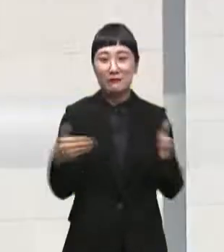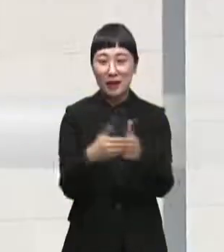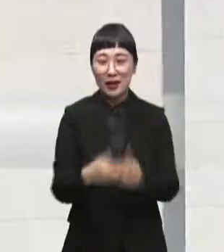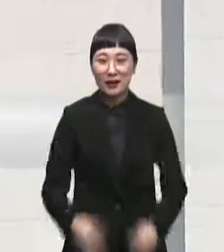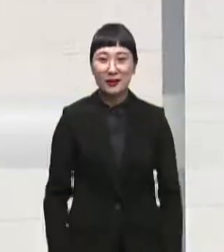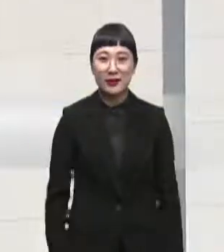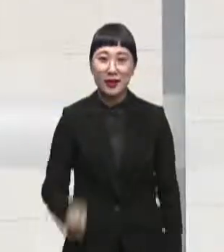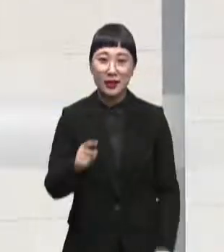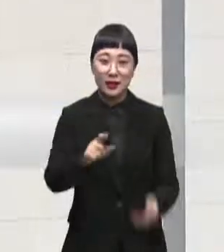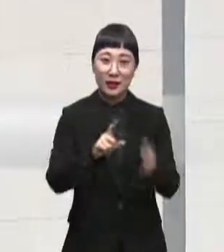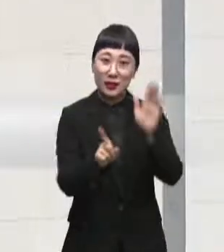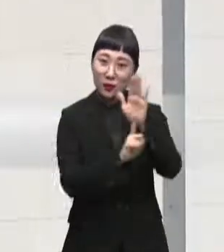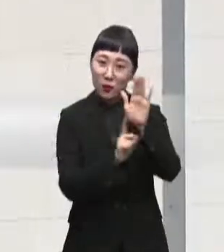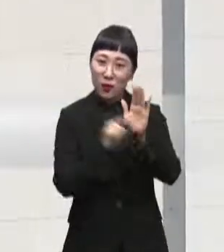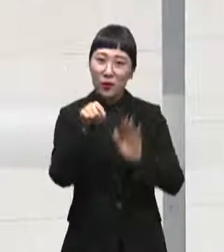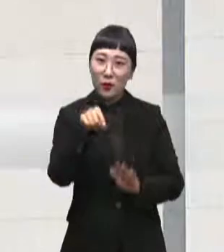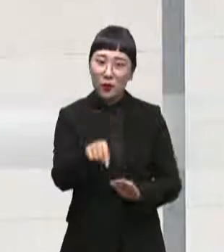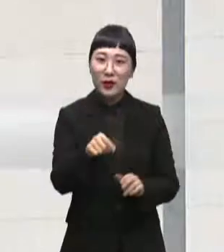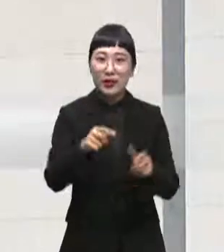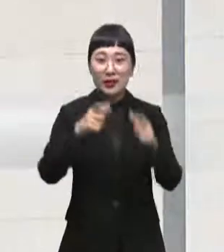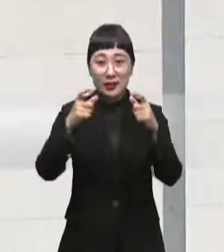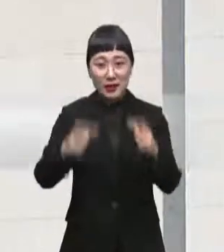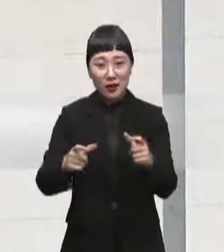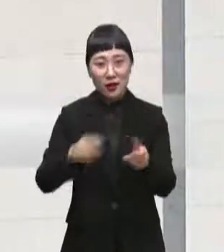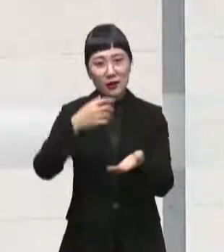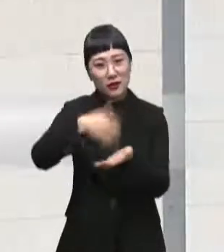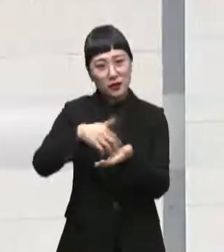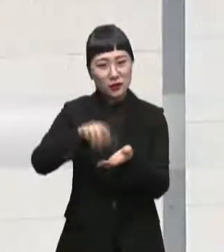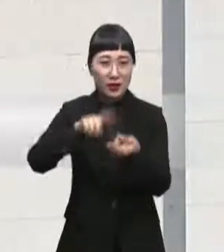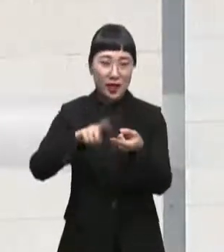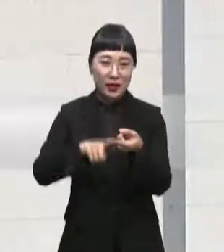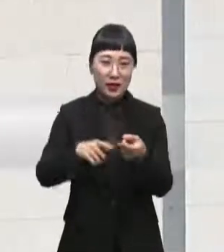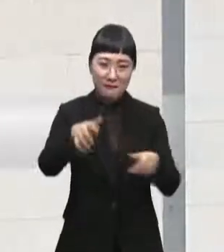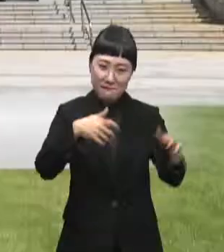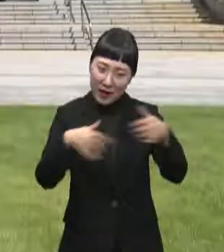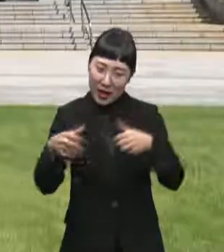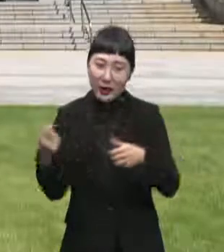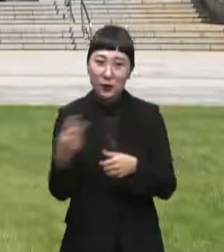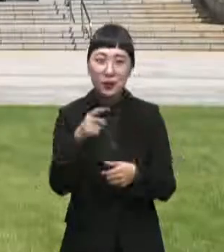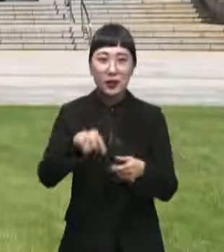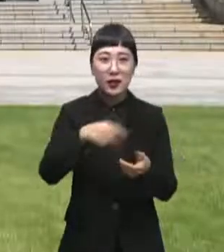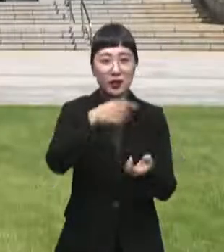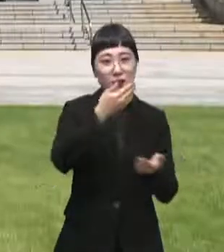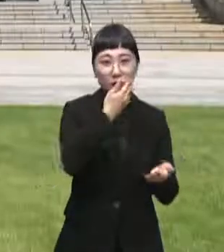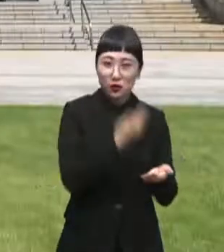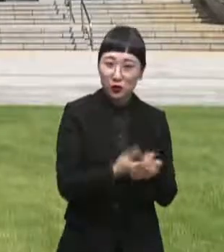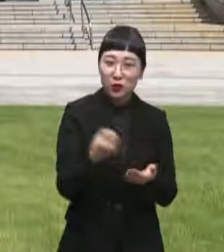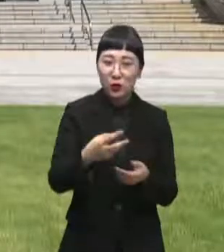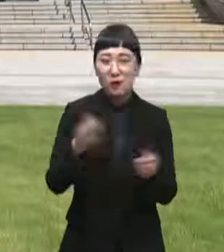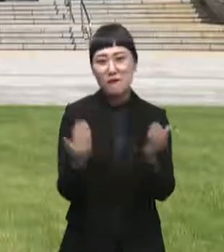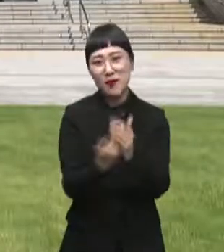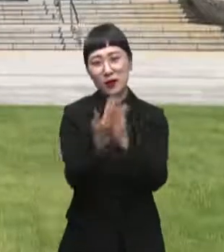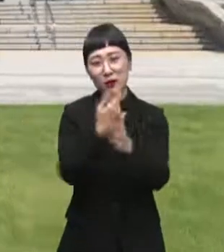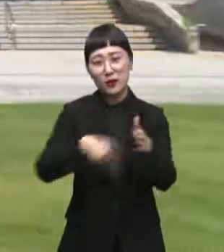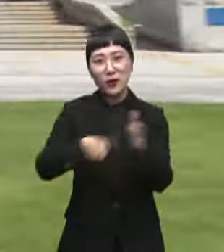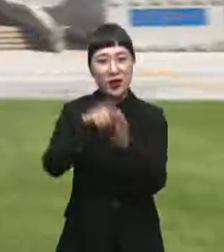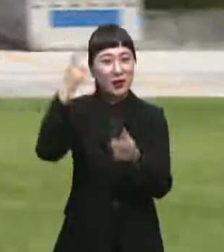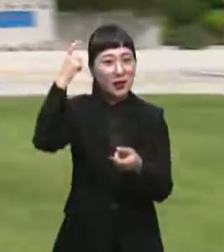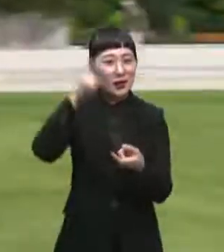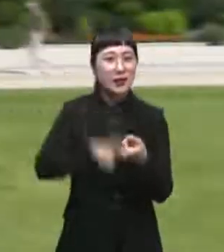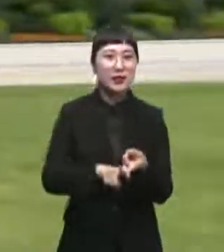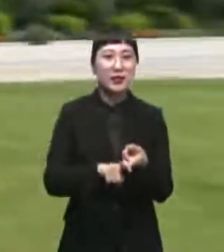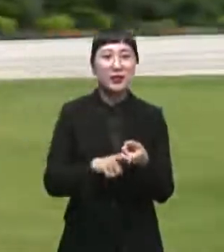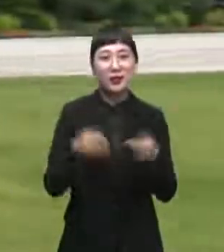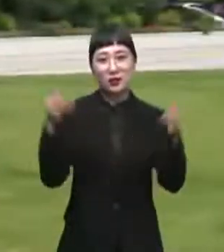지역 통계 공모전은 지역 통계를 활용한 우수사례를 발굴 공유해 지역 통계의 중요성과 활성화에 대한 인식을 강